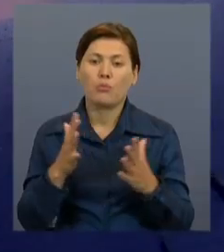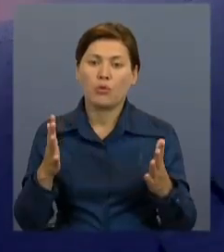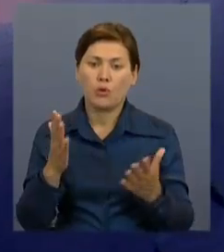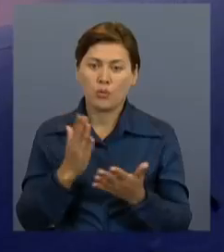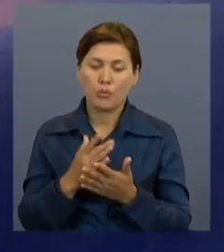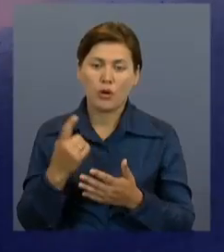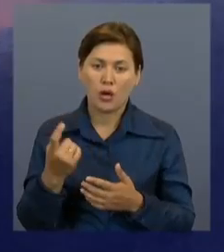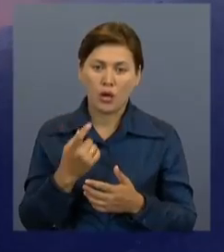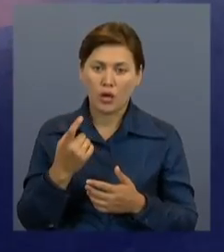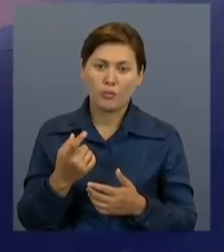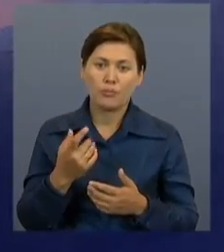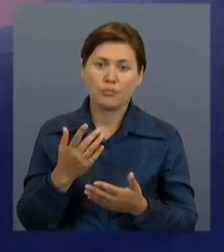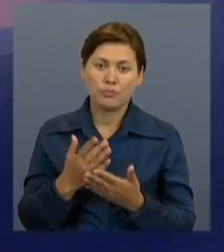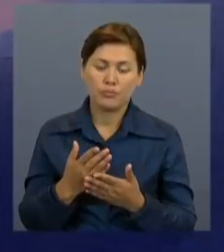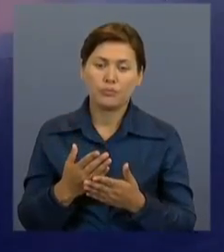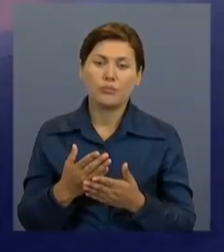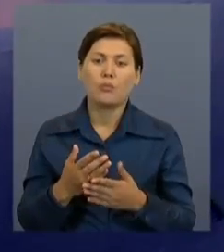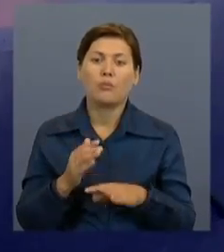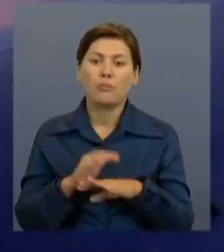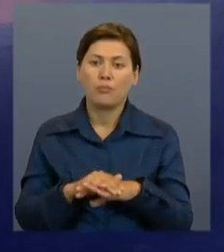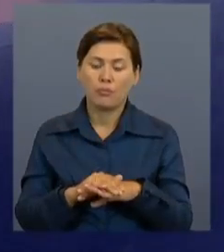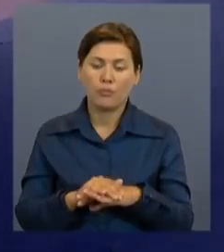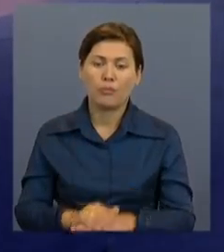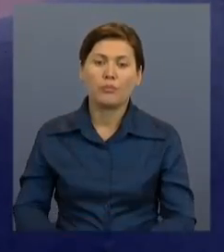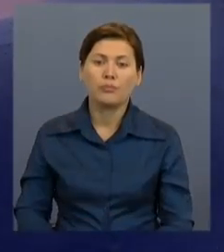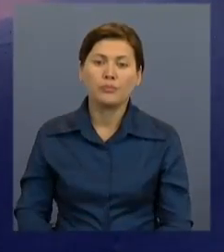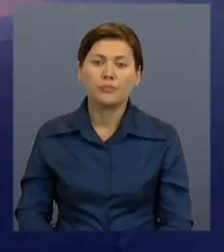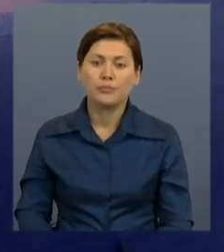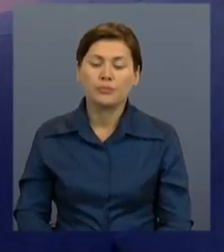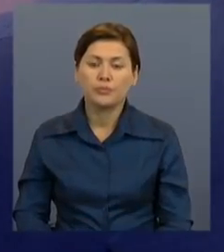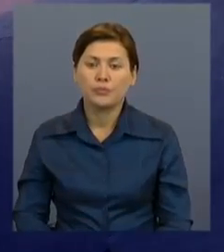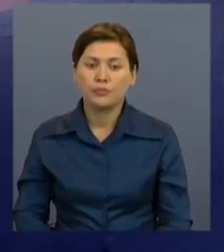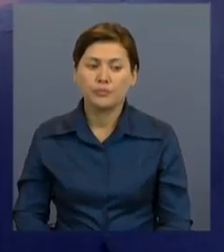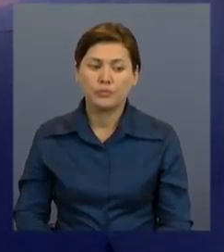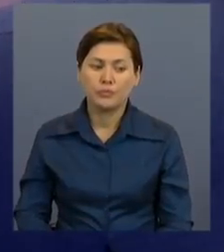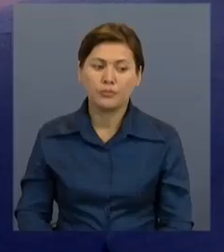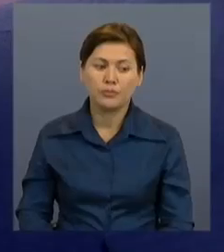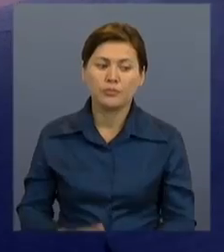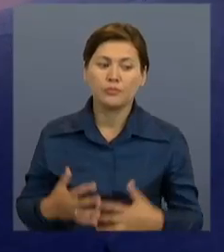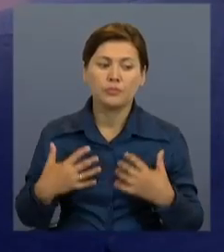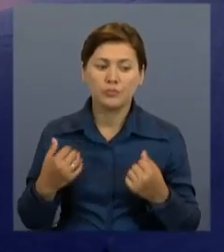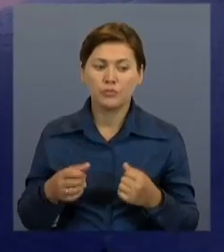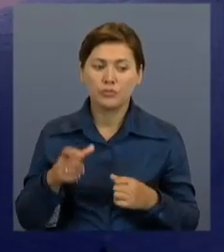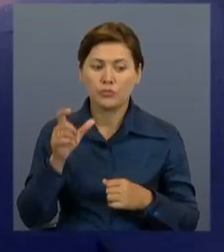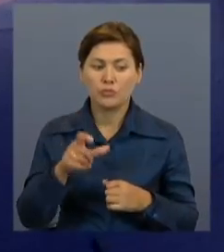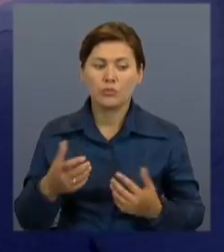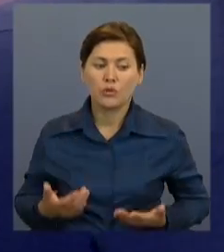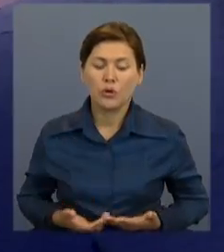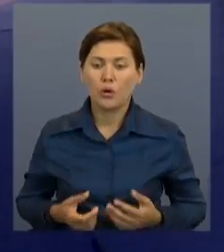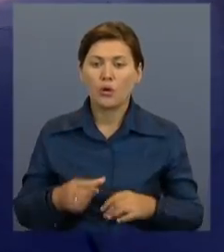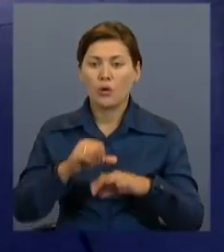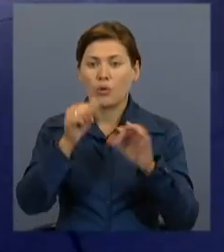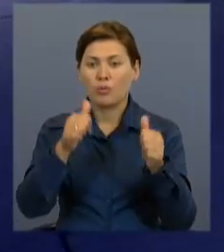оның экономикалық тиімді екендігі бүгін дәлелденген. Мысалы, салауатты өмір салтын ұстанған азаматтар